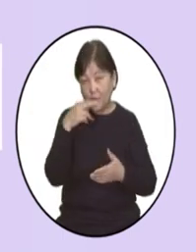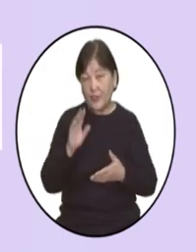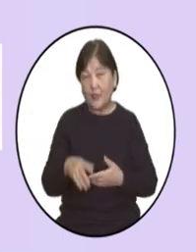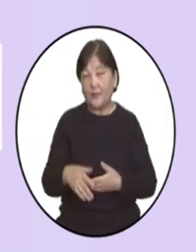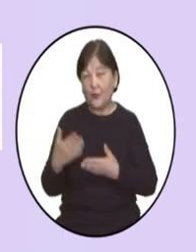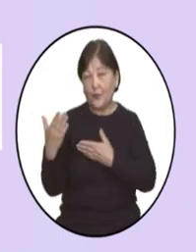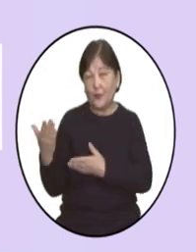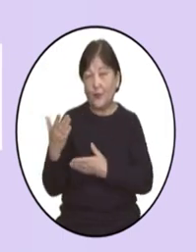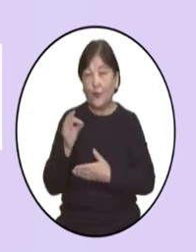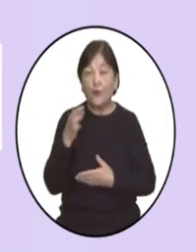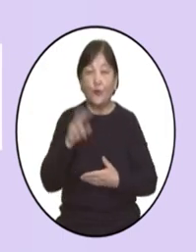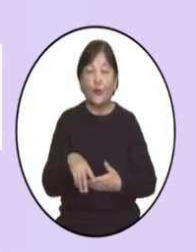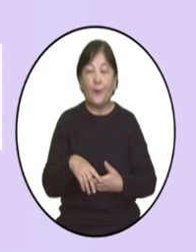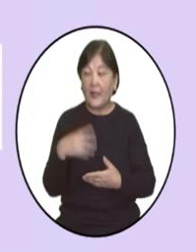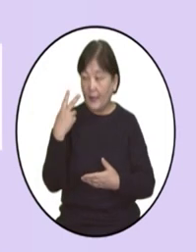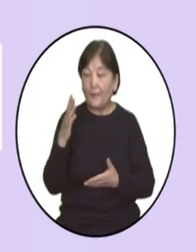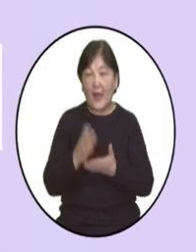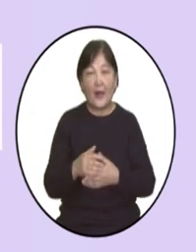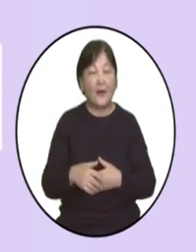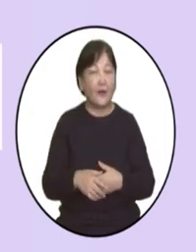маань үгдсэн